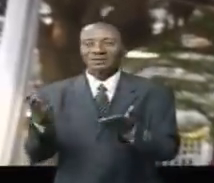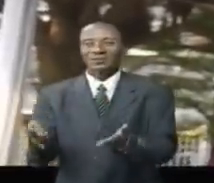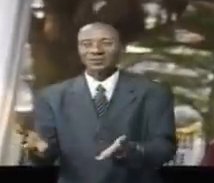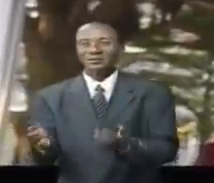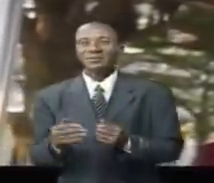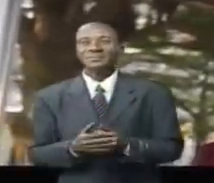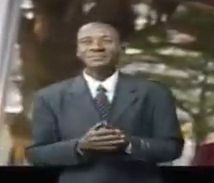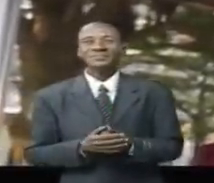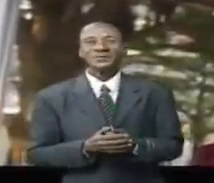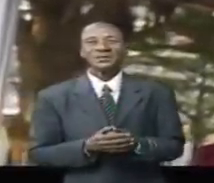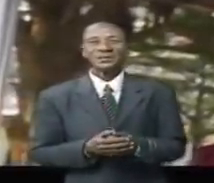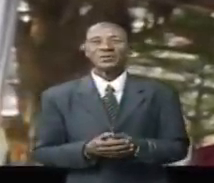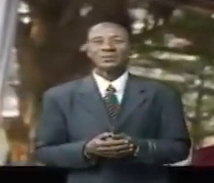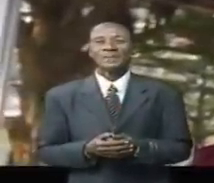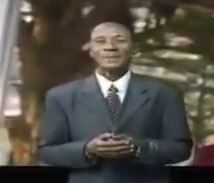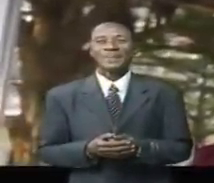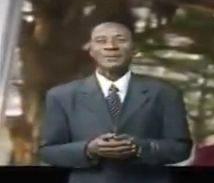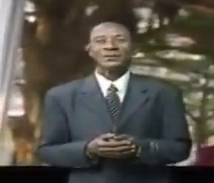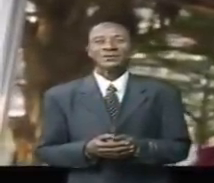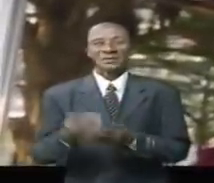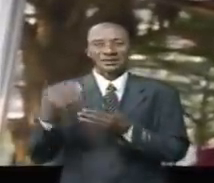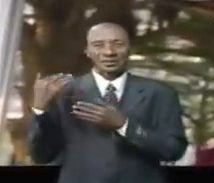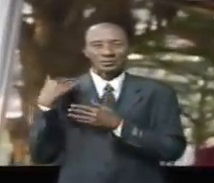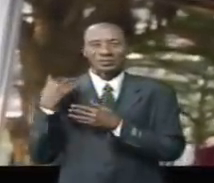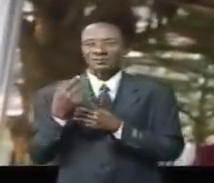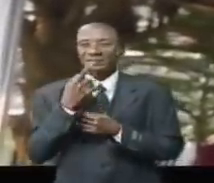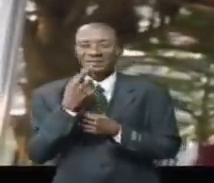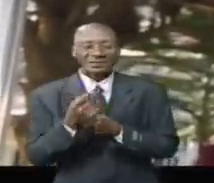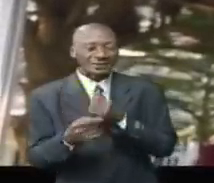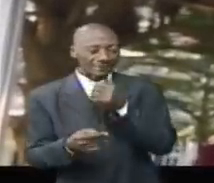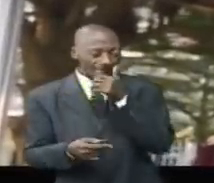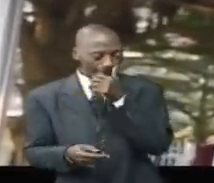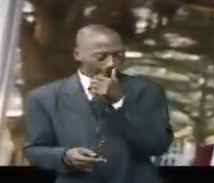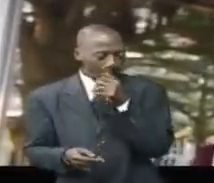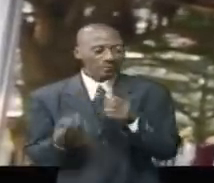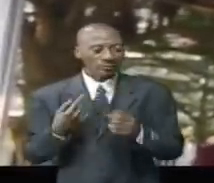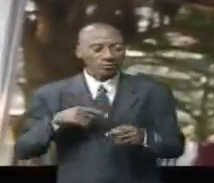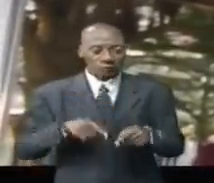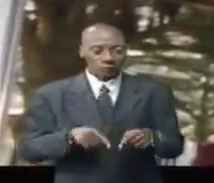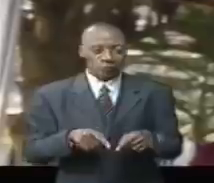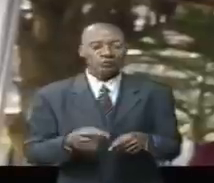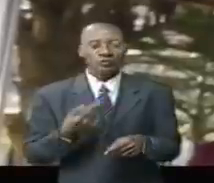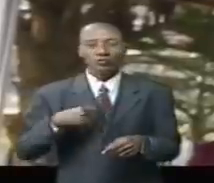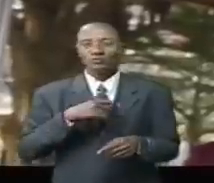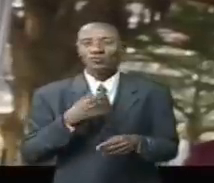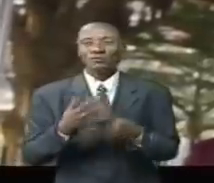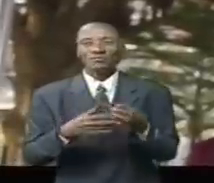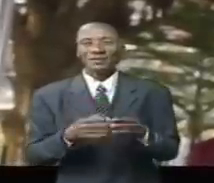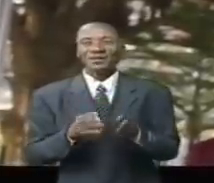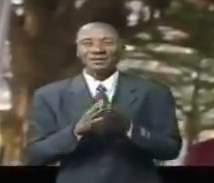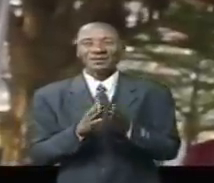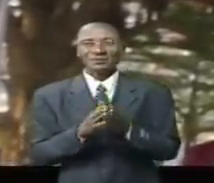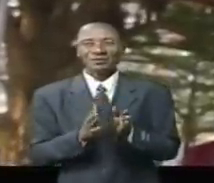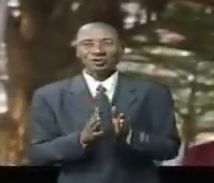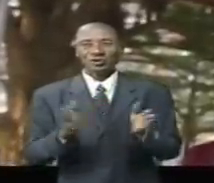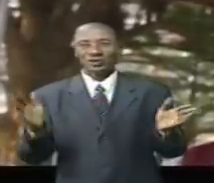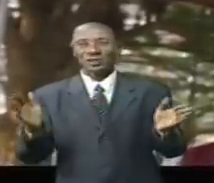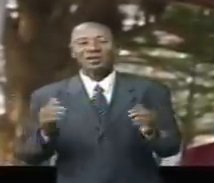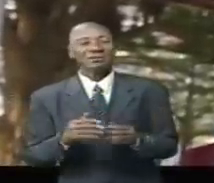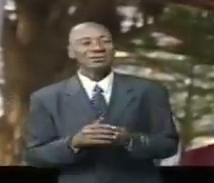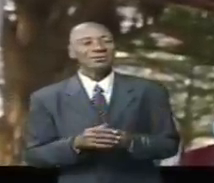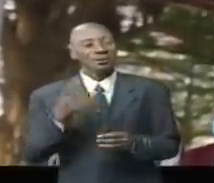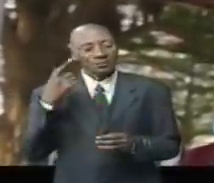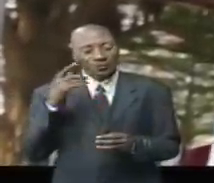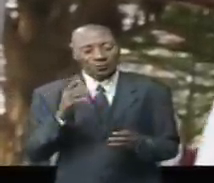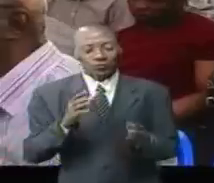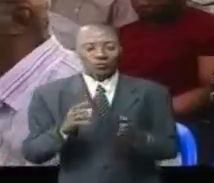pour rendre compte de notre vision, des missions que nous nous confions par rapport à cette institution. Comme vous savez, les